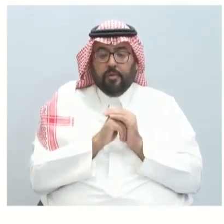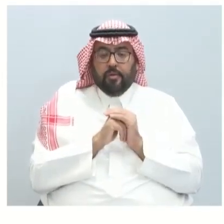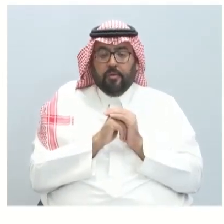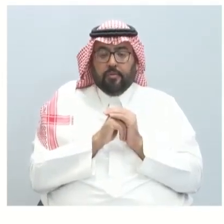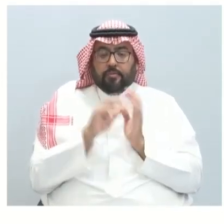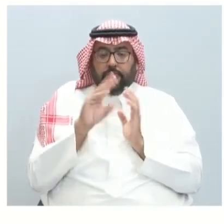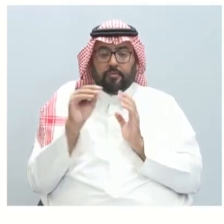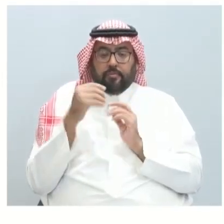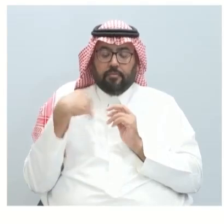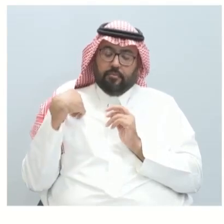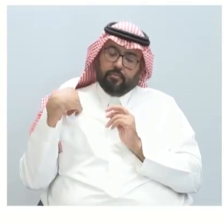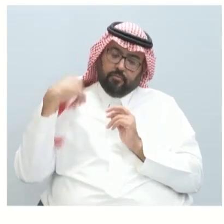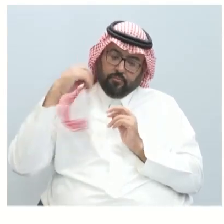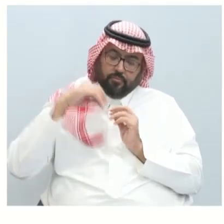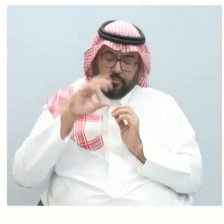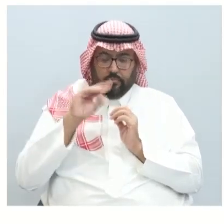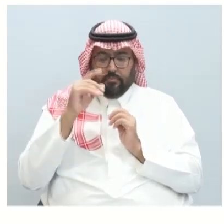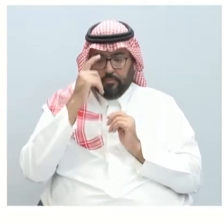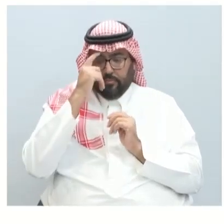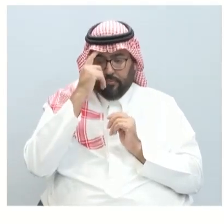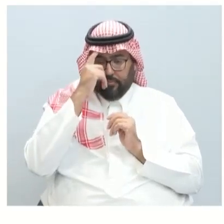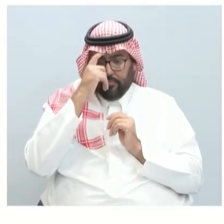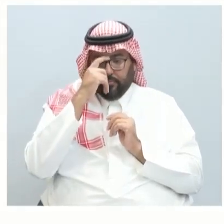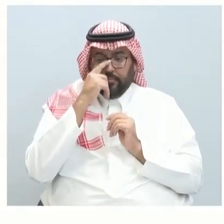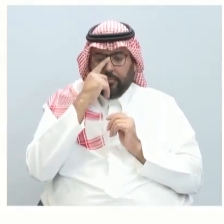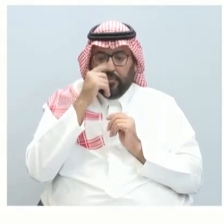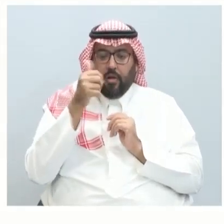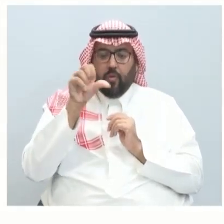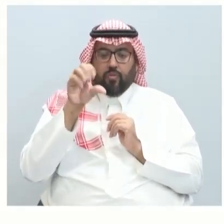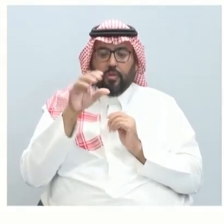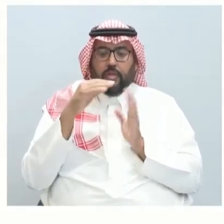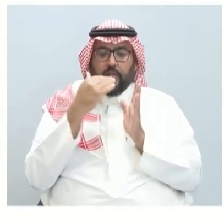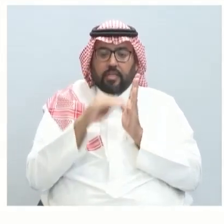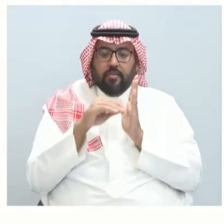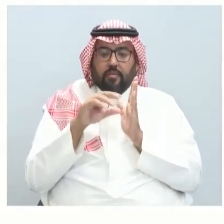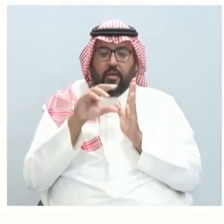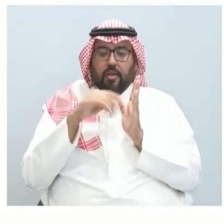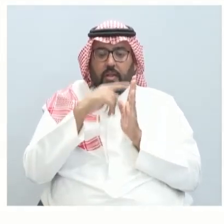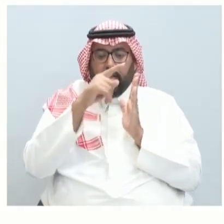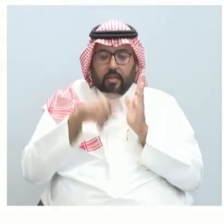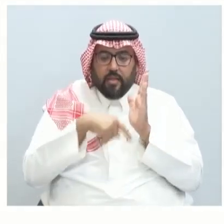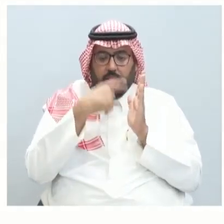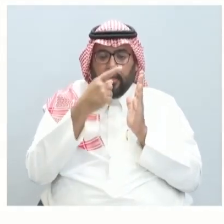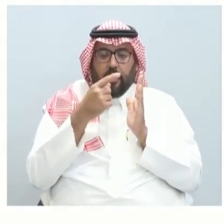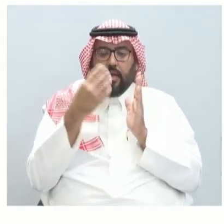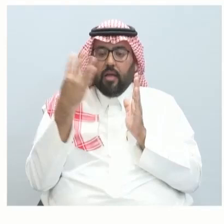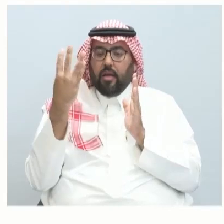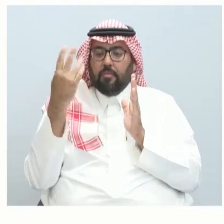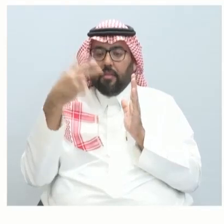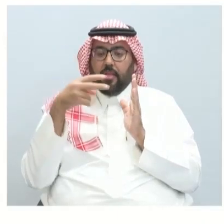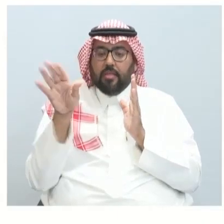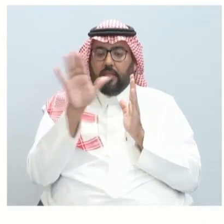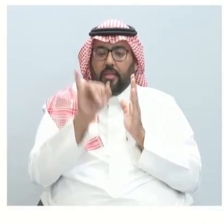الامثله ومع هذا المثال يقول اوجد نصف قطر دائره قطرها 14